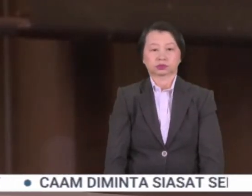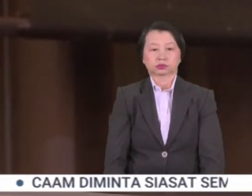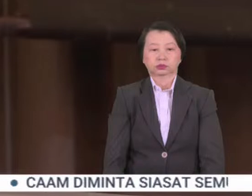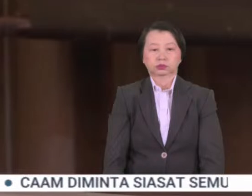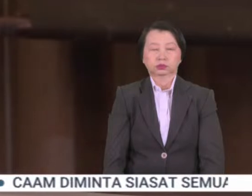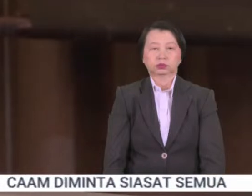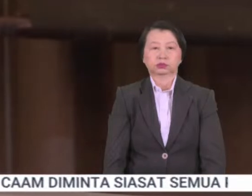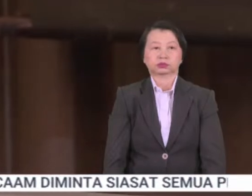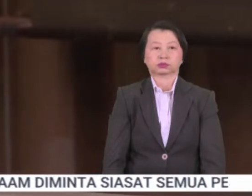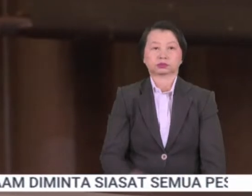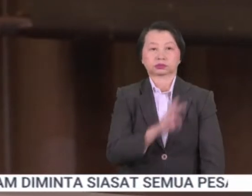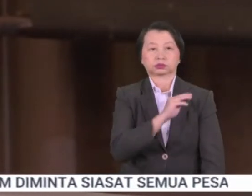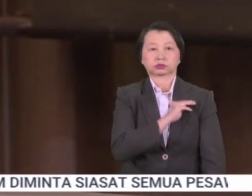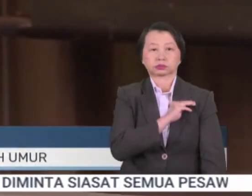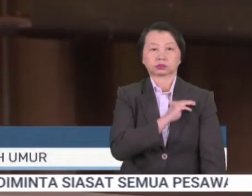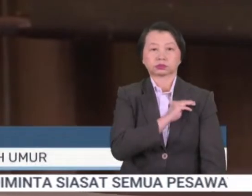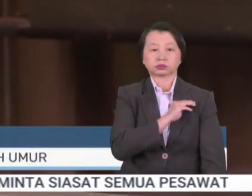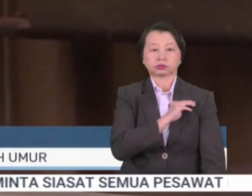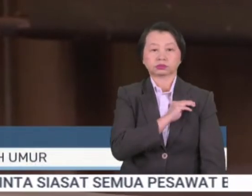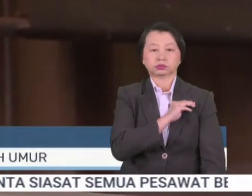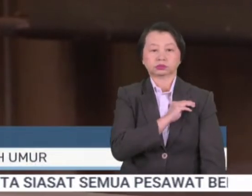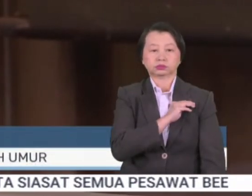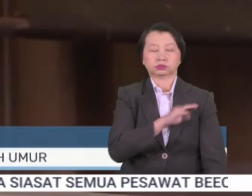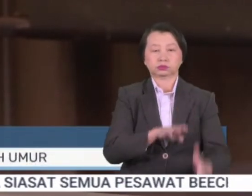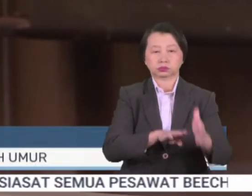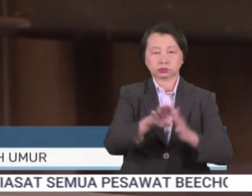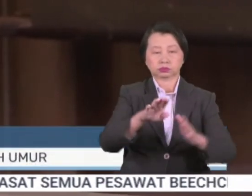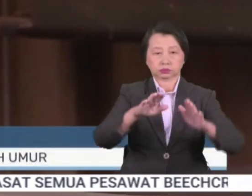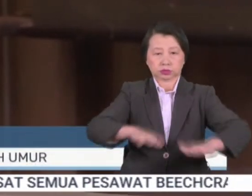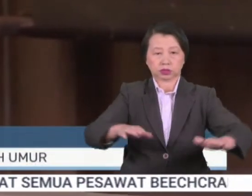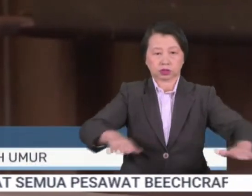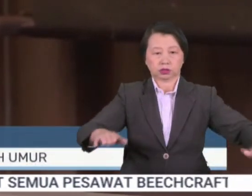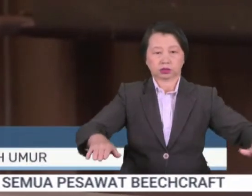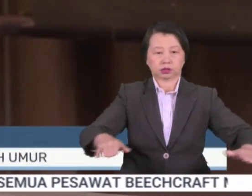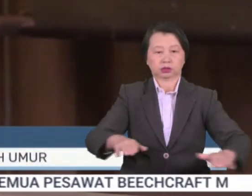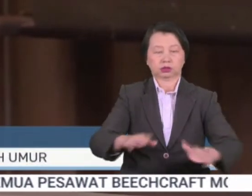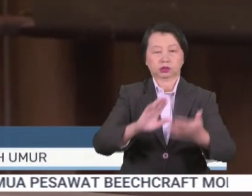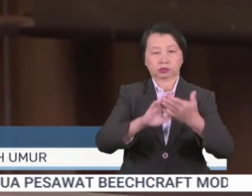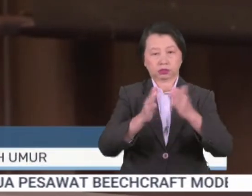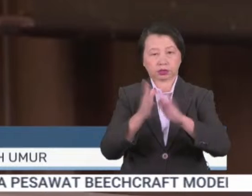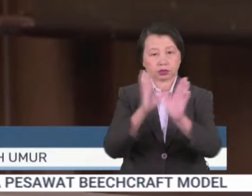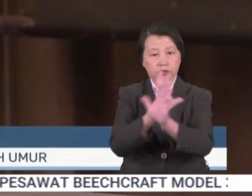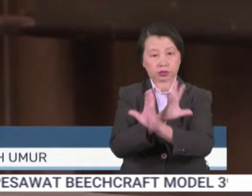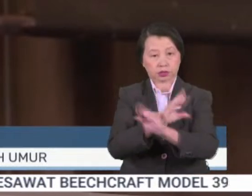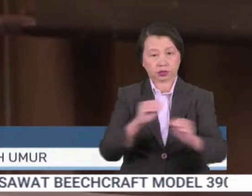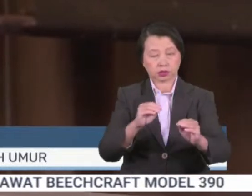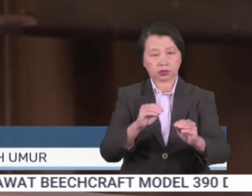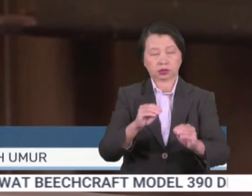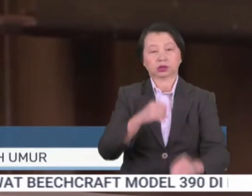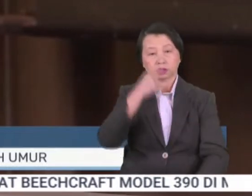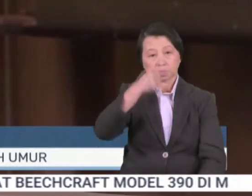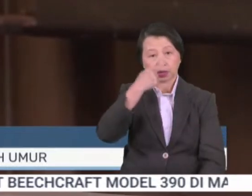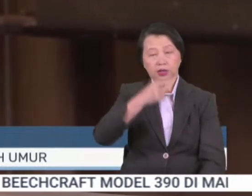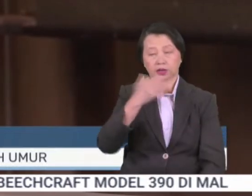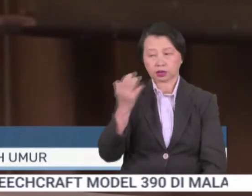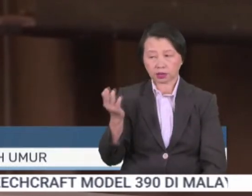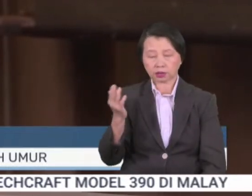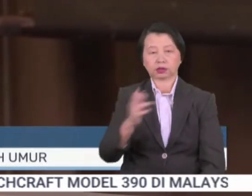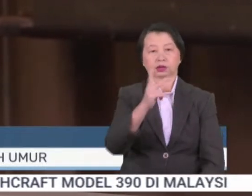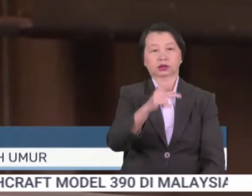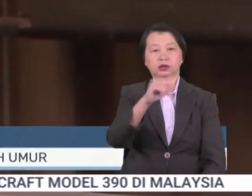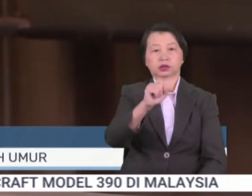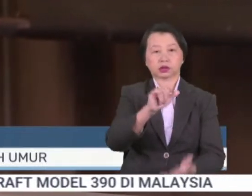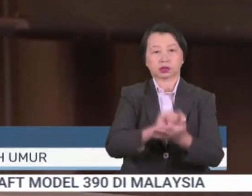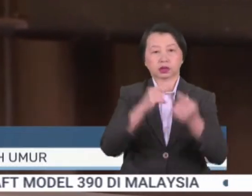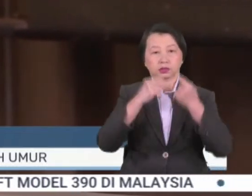direkodkan menteri pembangunan wanita kanak-kanak dan kesejahteraan komuniti Sarawak Datuk Seri Fatimah Abdullah berkata kes